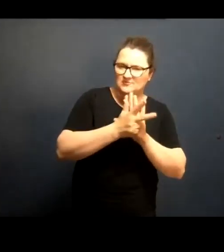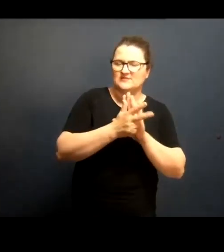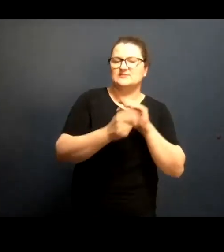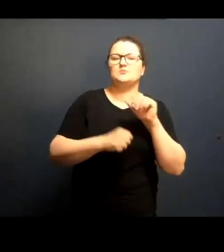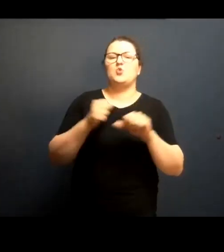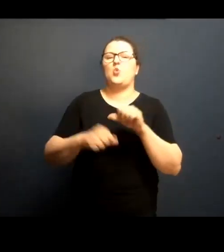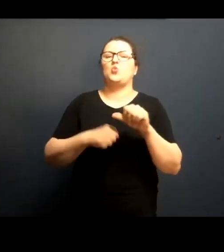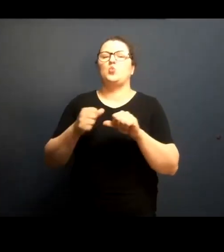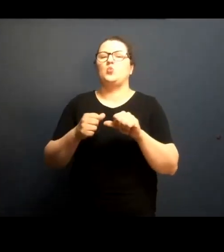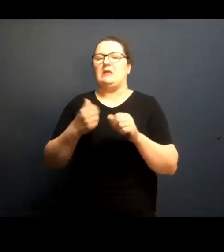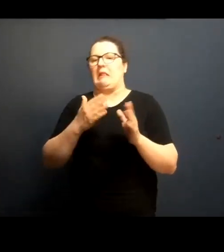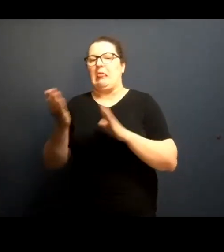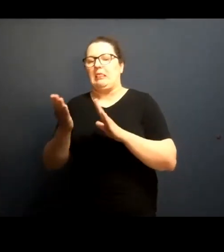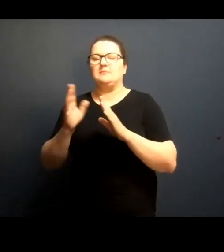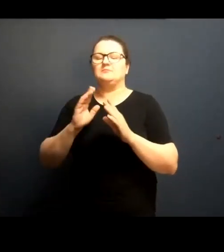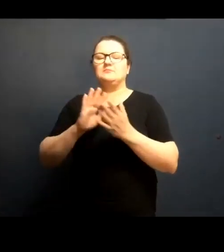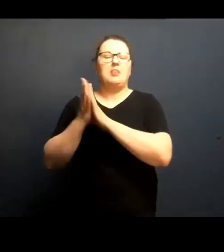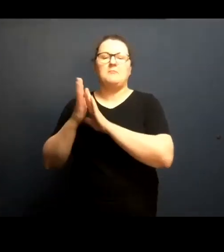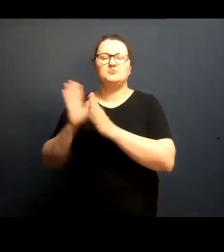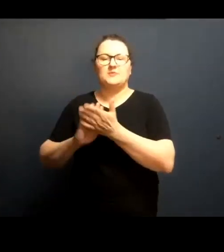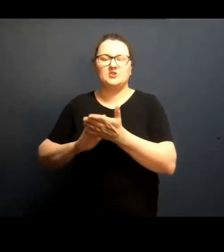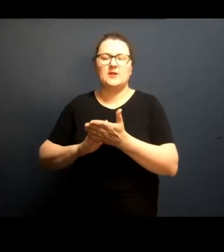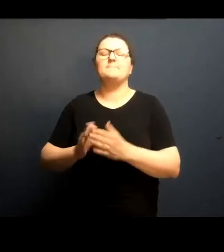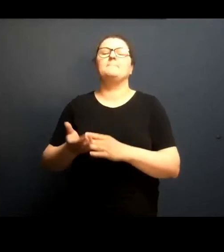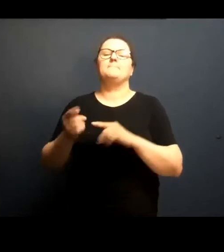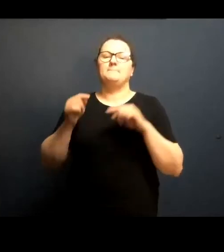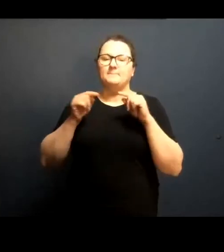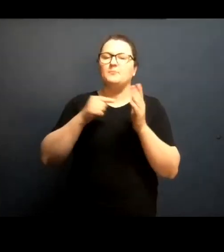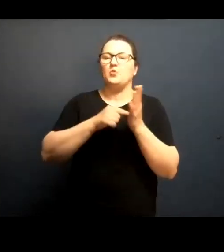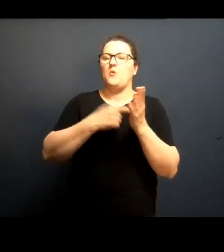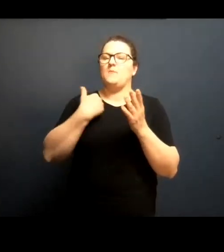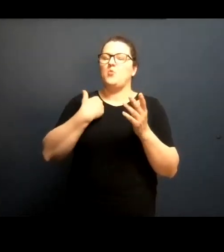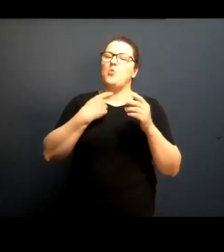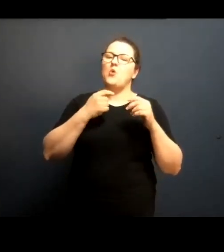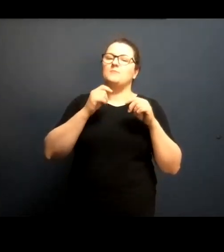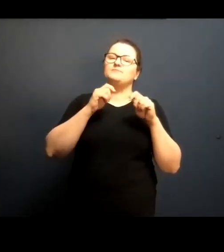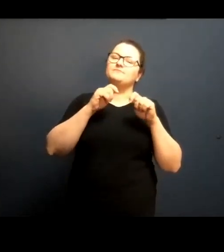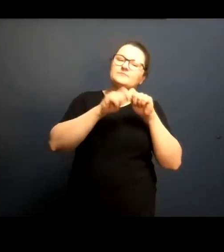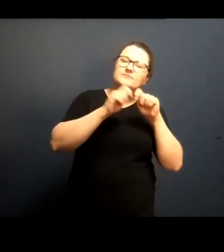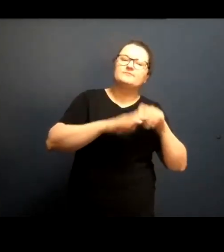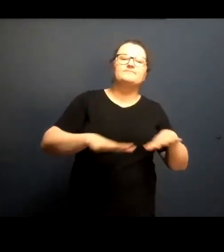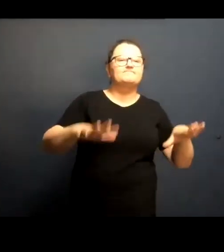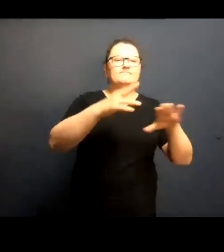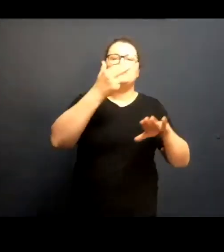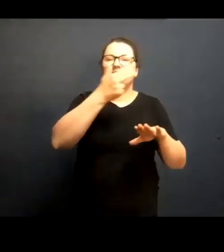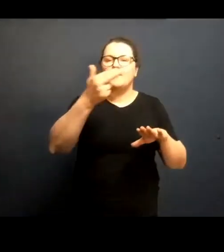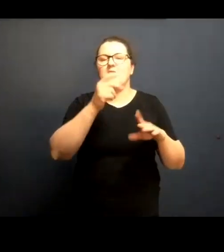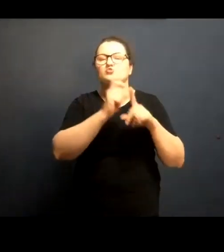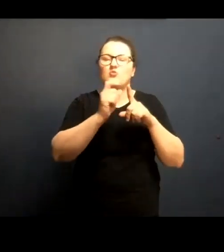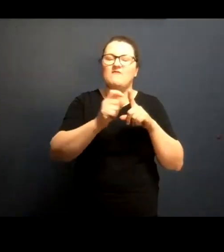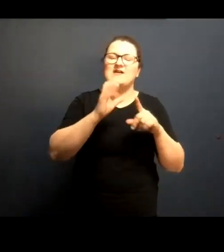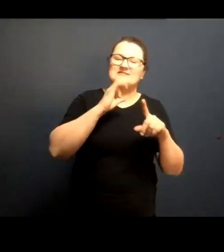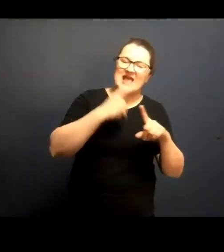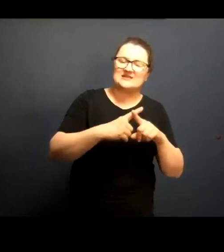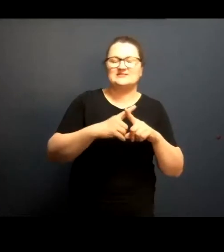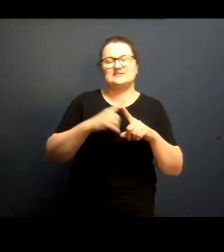to było mapowanie obszaru seksu, seksualności. Czyli obszarem skojarzeń